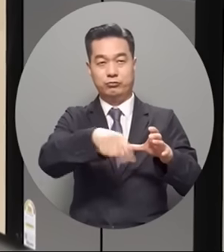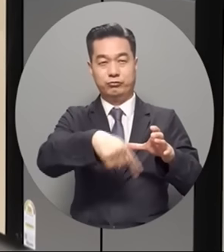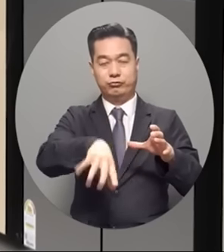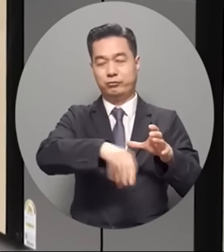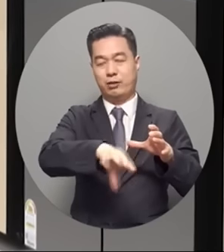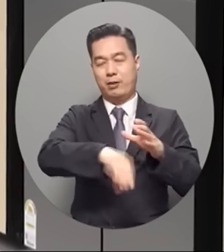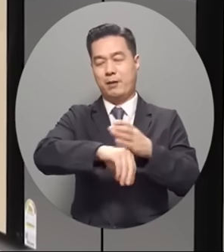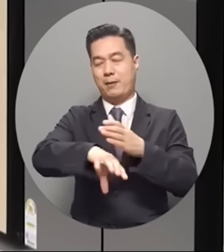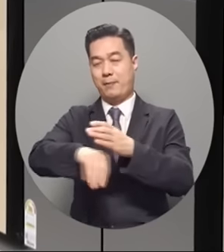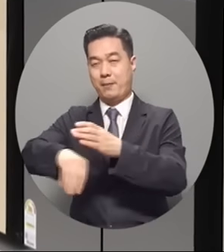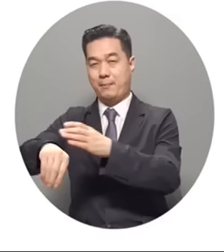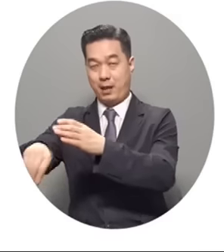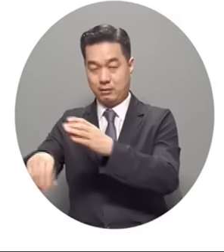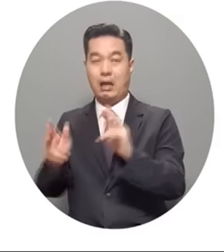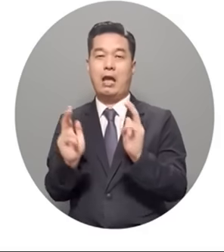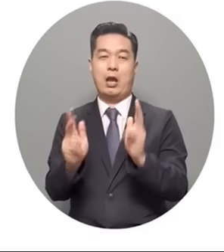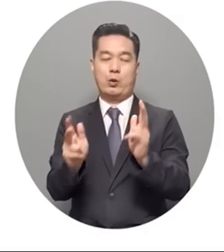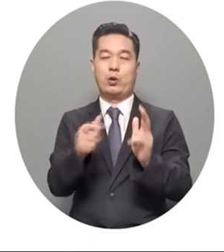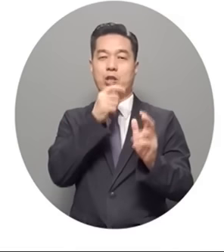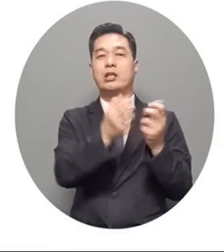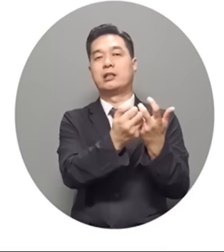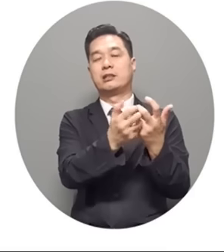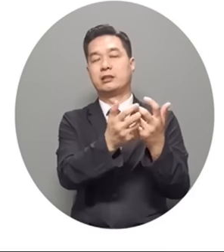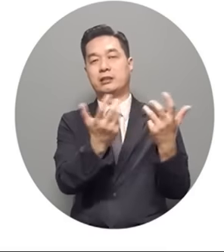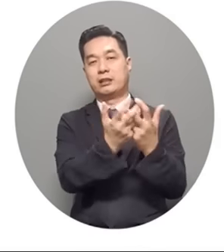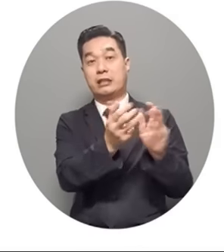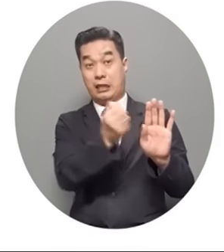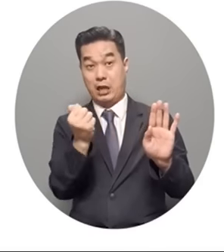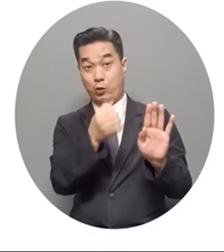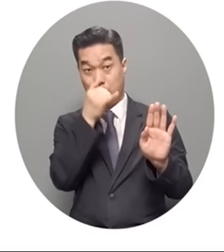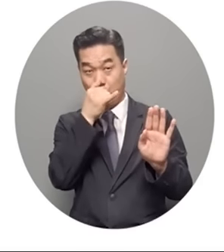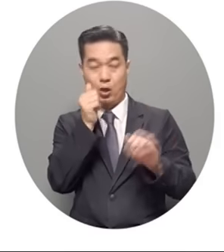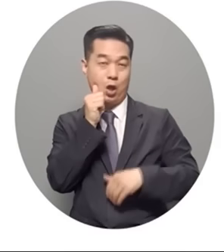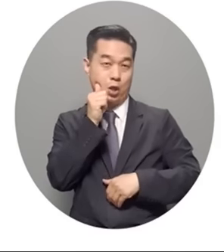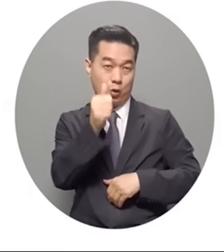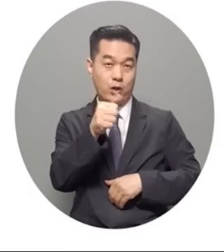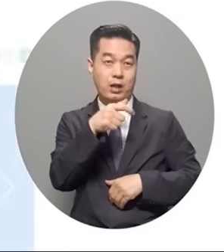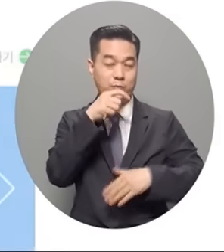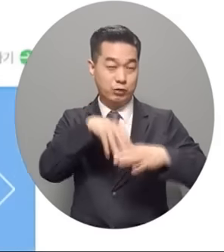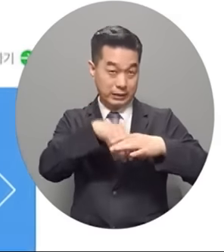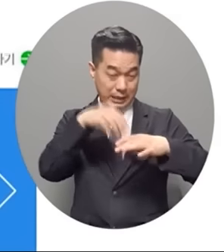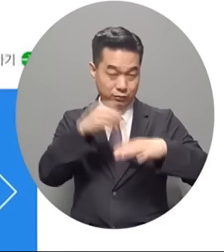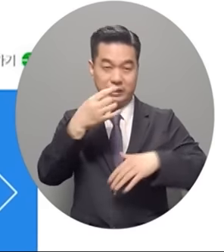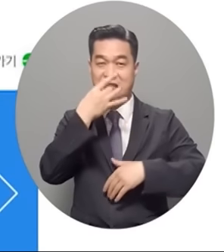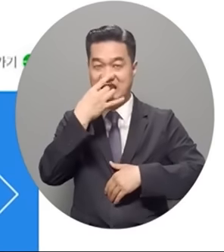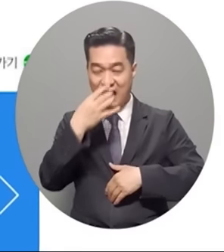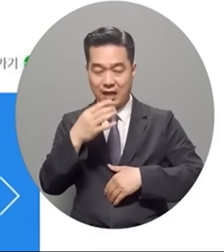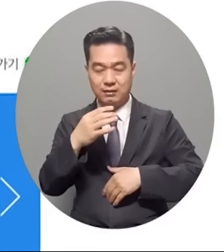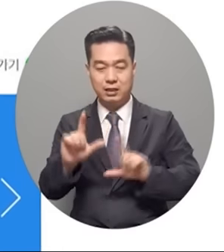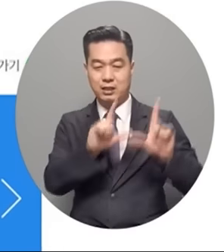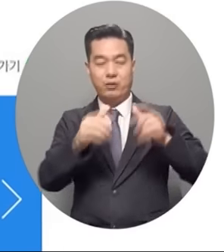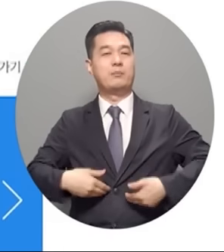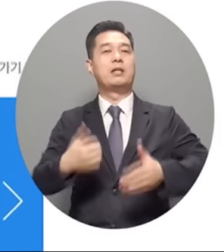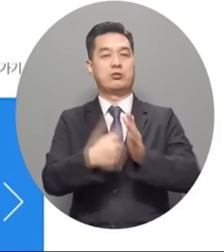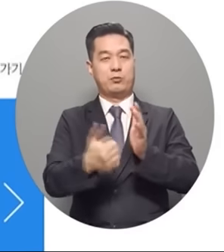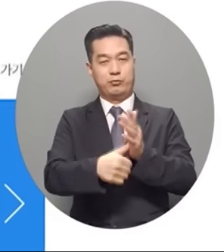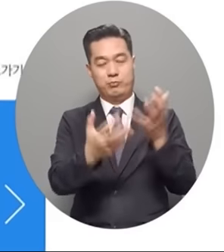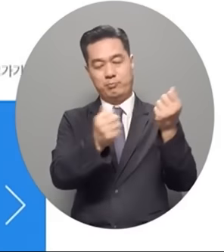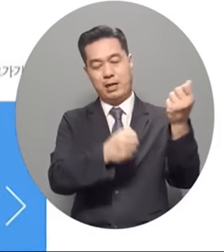냉장고 등이 많이 팔렸고 무엇보다 콜라와 물티슈, 쌀 같은 생필품이 구매 품목의